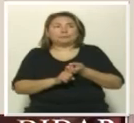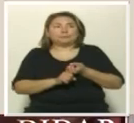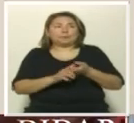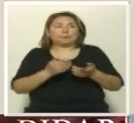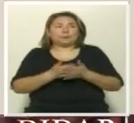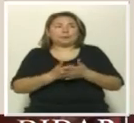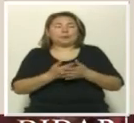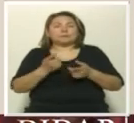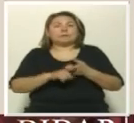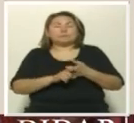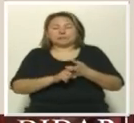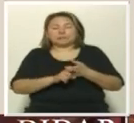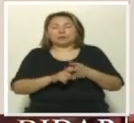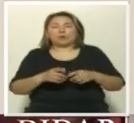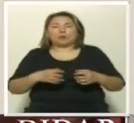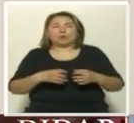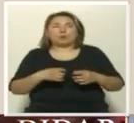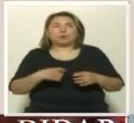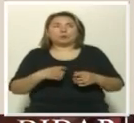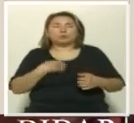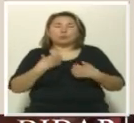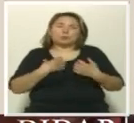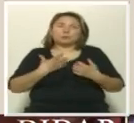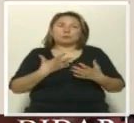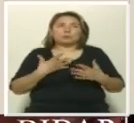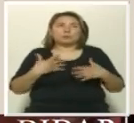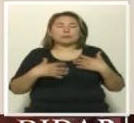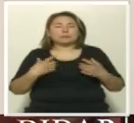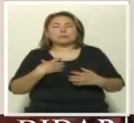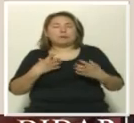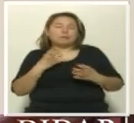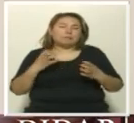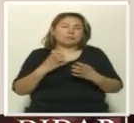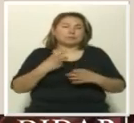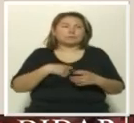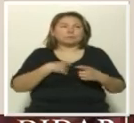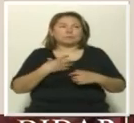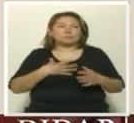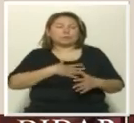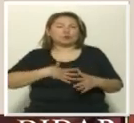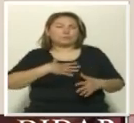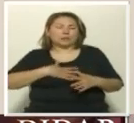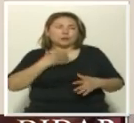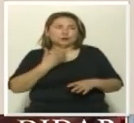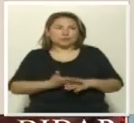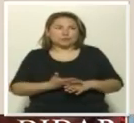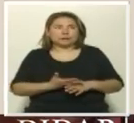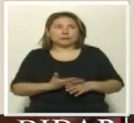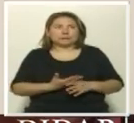нені задвижкіні ашып көтеруге қорқады, себебі бұл жерде ешқандай не сақтама, әркім өзінің кезінде былай айтқанда